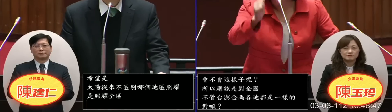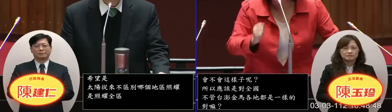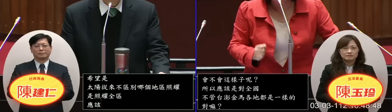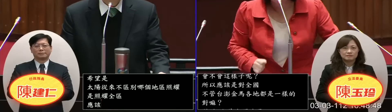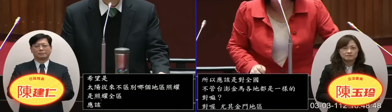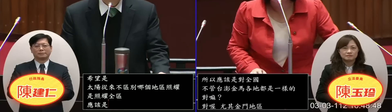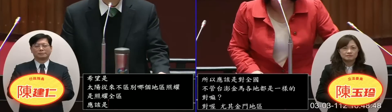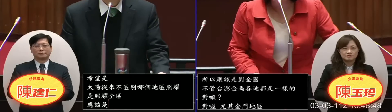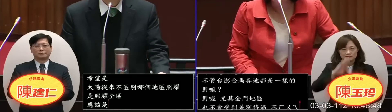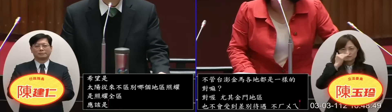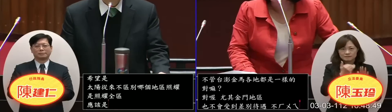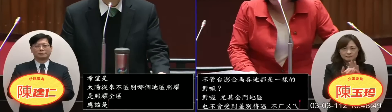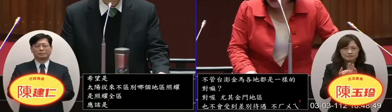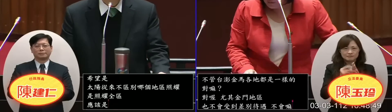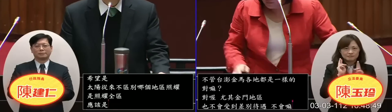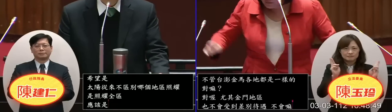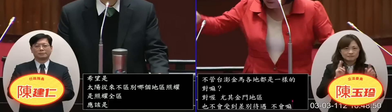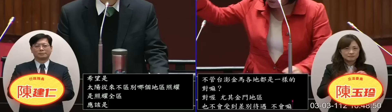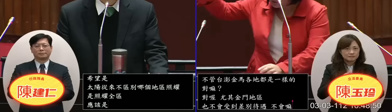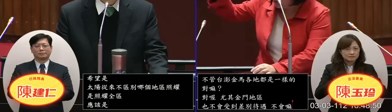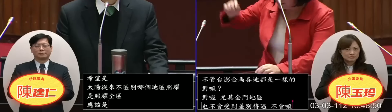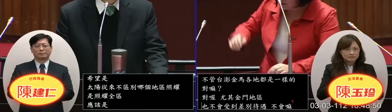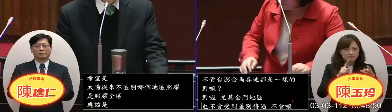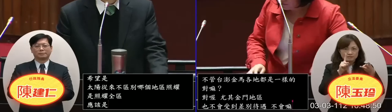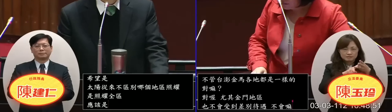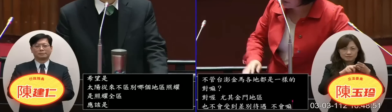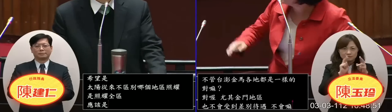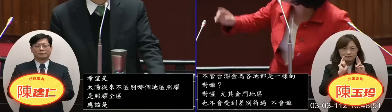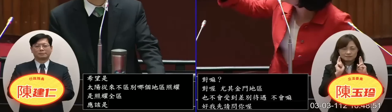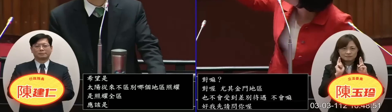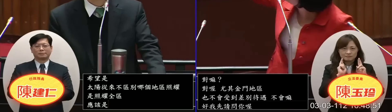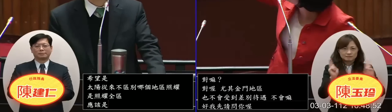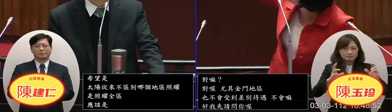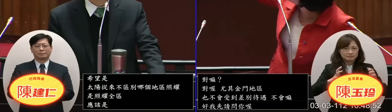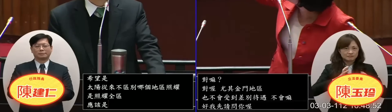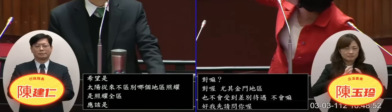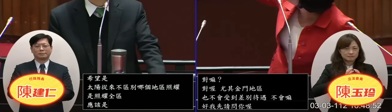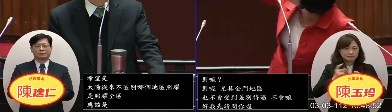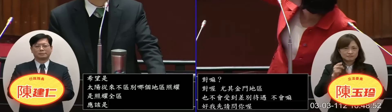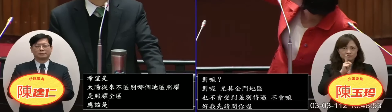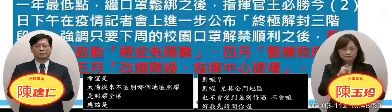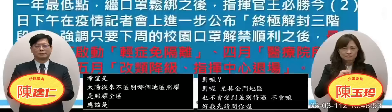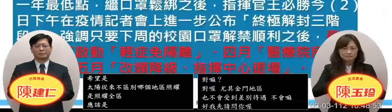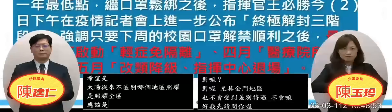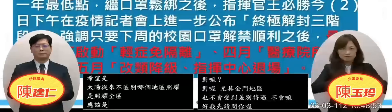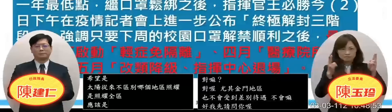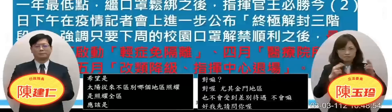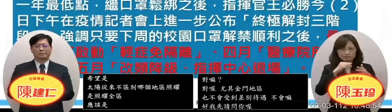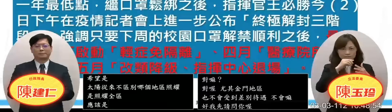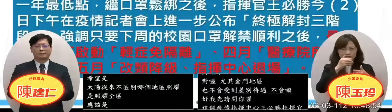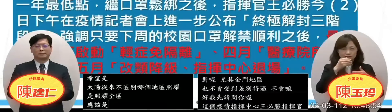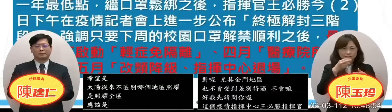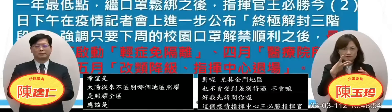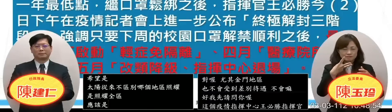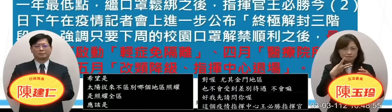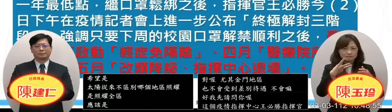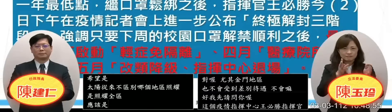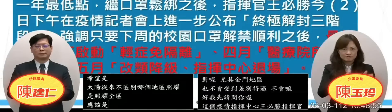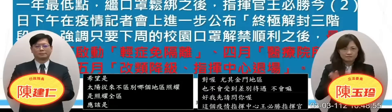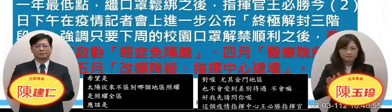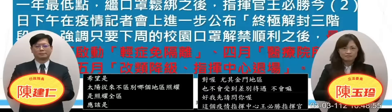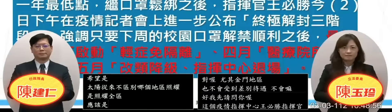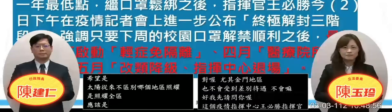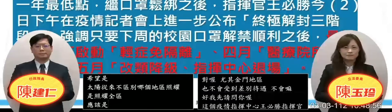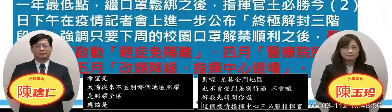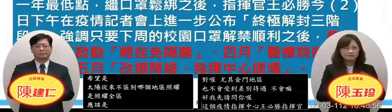这个疫情指挥中心这个王必胜指挥官哦，他有说了哈，这个解封的三个阶段。三月免隔离，四月医院解禁，五